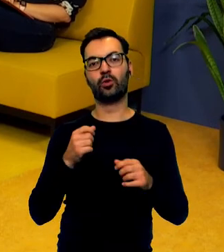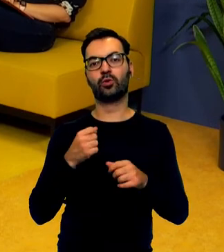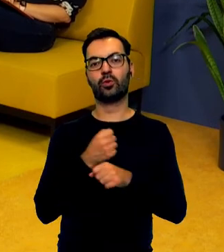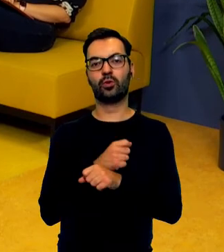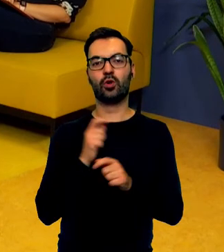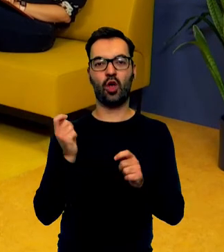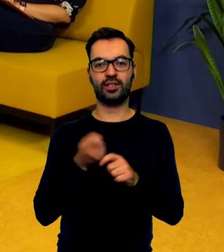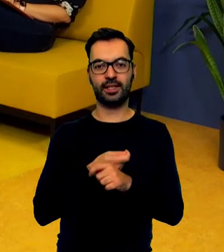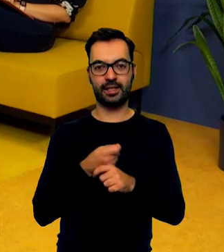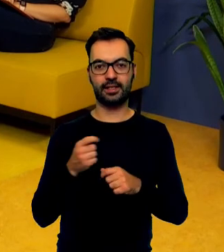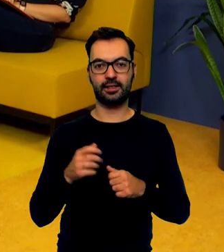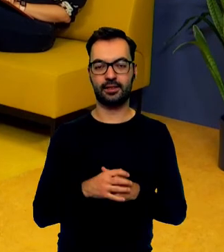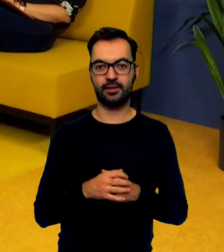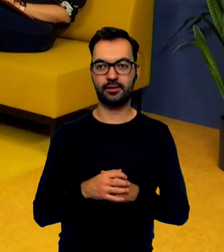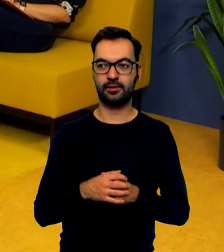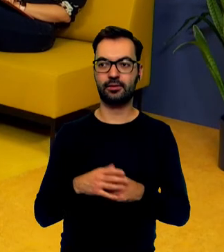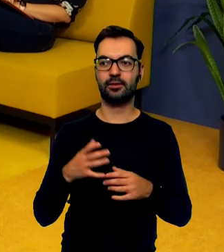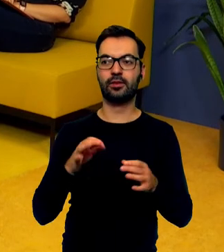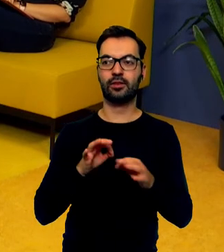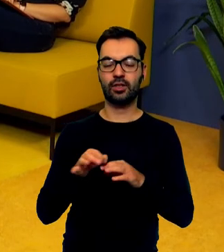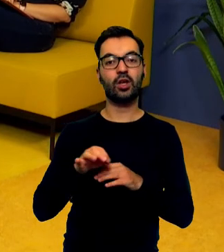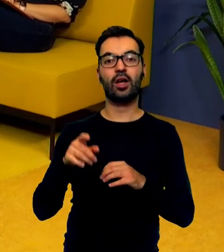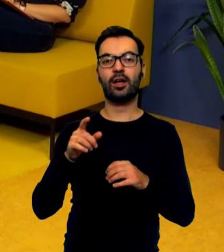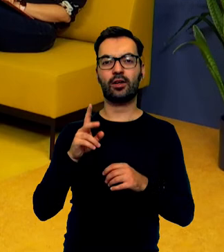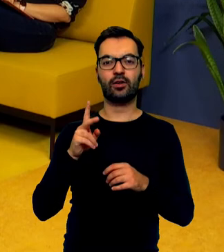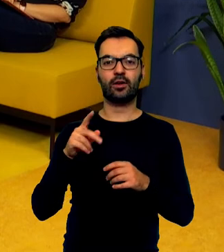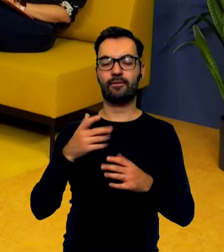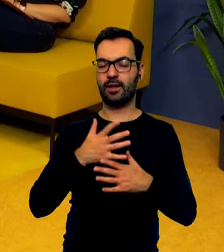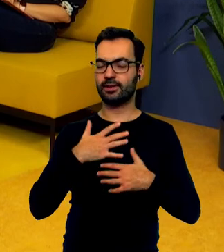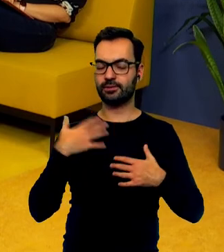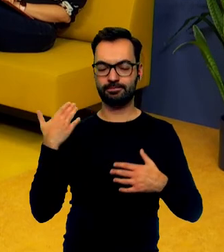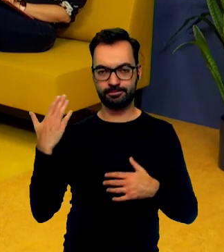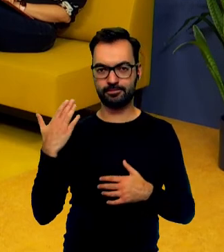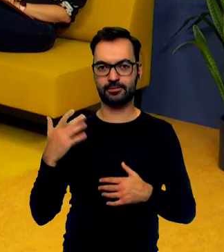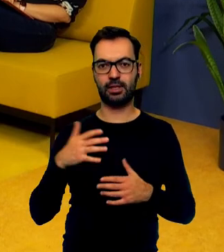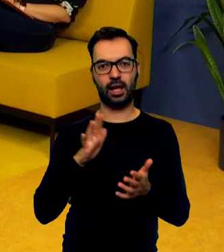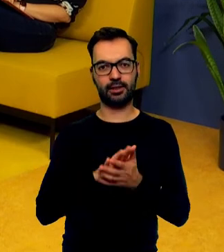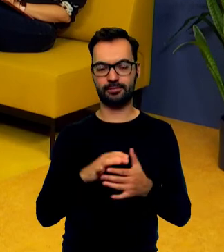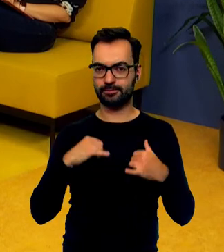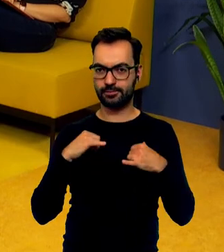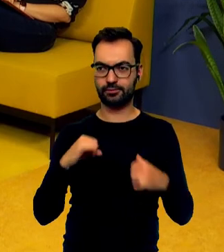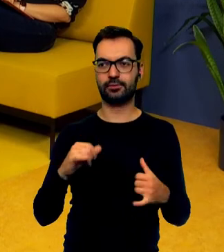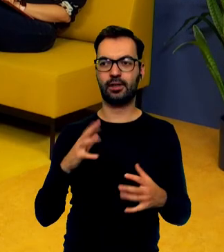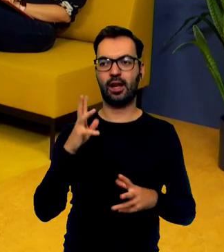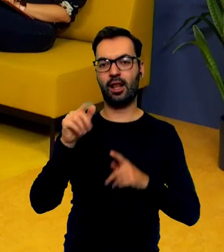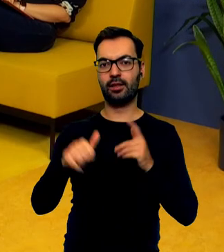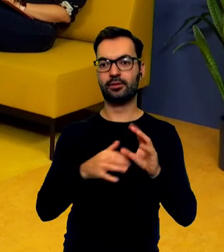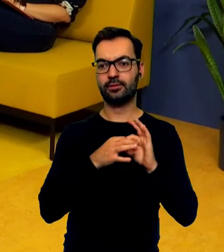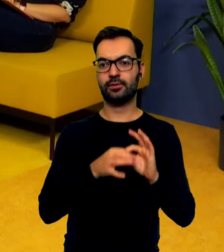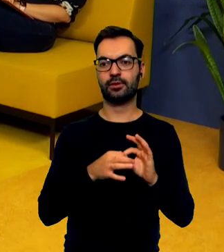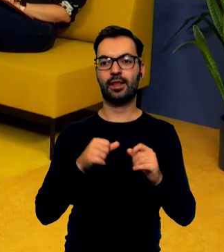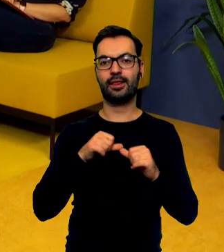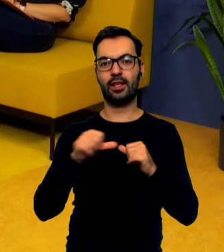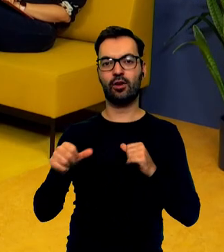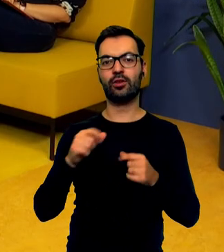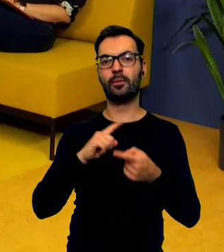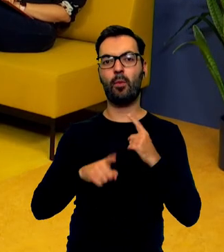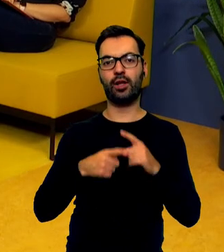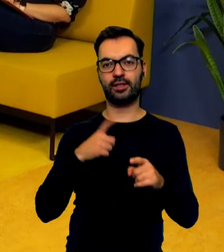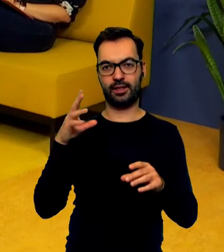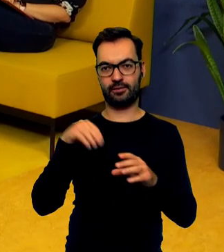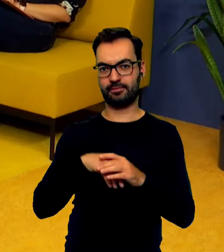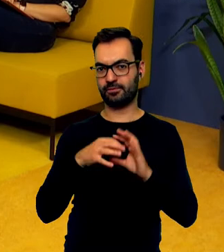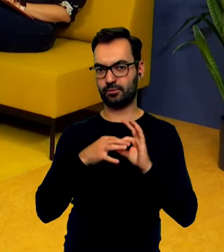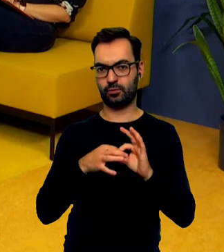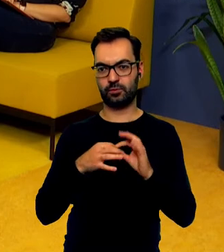no, o wielkiej szlachetności, wielkim tak. charakterze, też związany przez wiele, wiele lat z tygodnikiem Polityka.